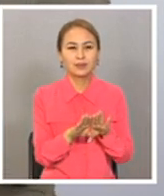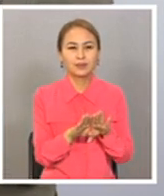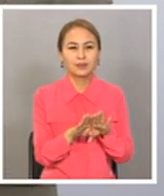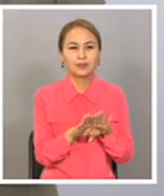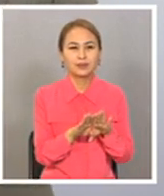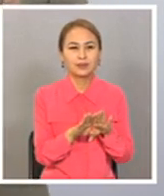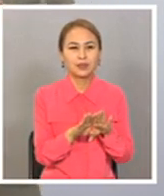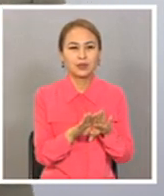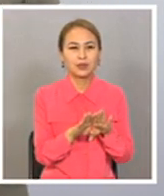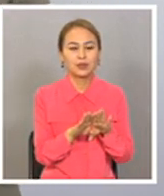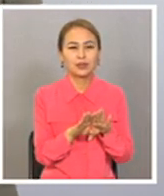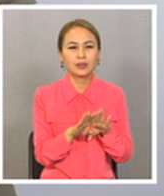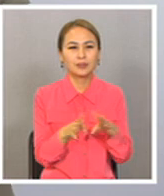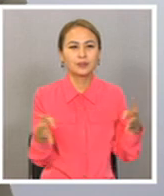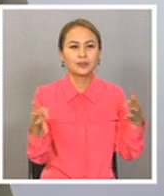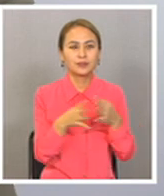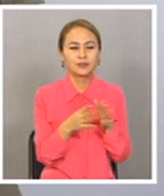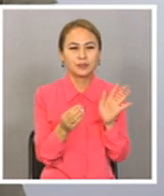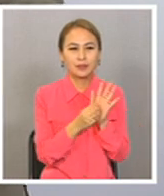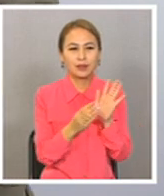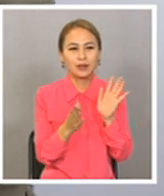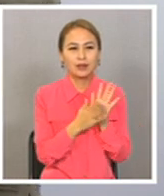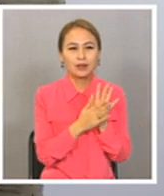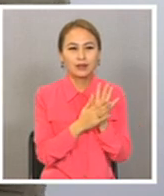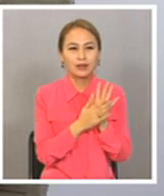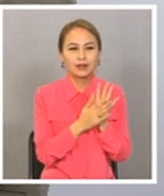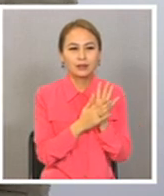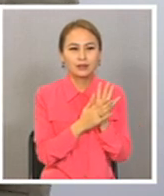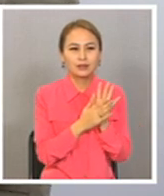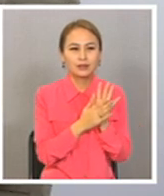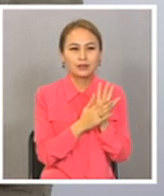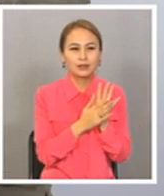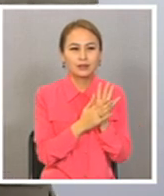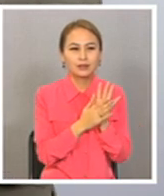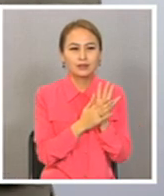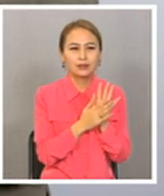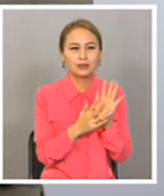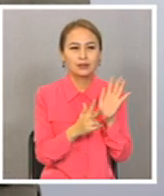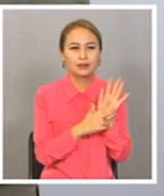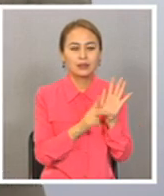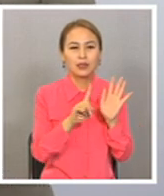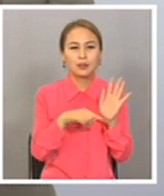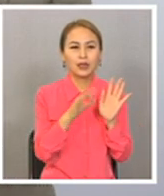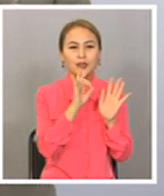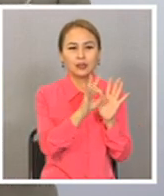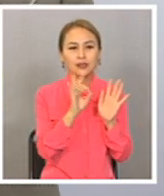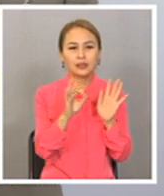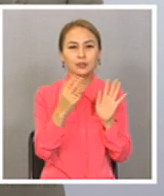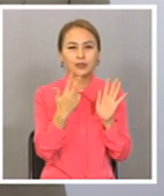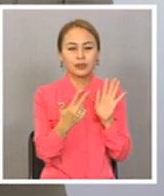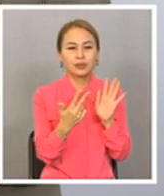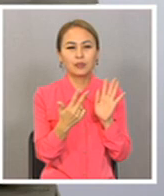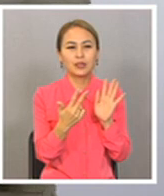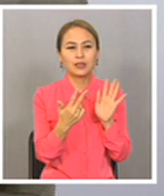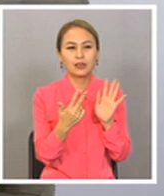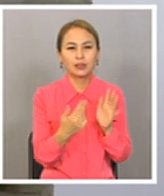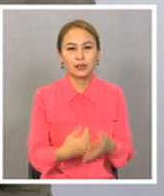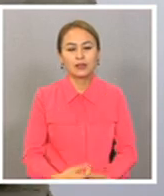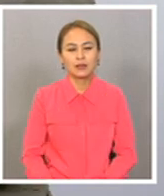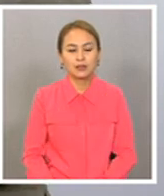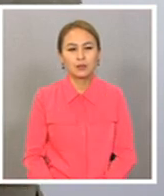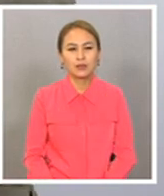123 деген аралас санға айналдырдық. Келесі 8 бүтін 1000'нан 3. Бұл жерде